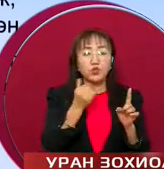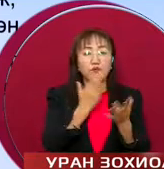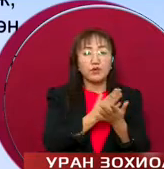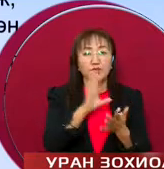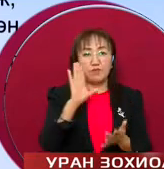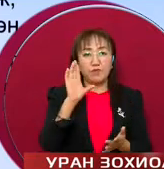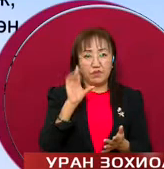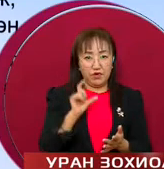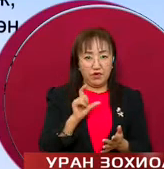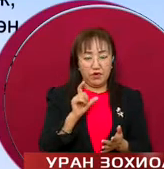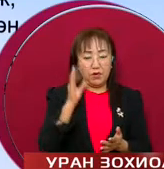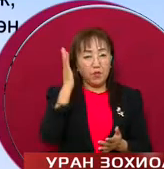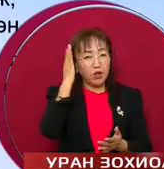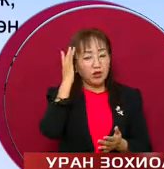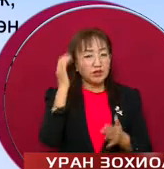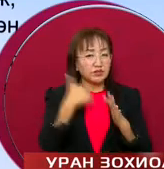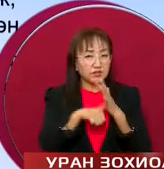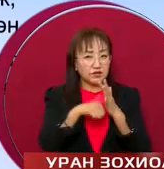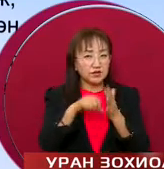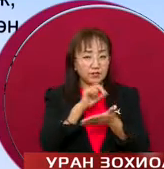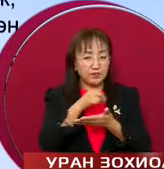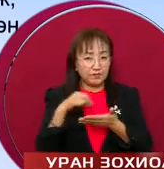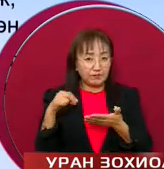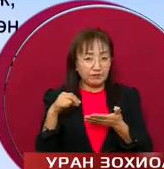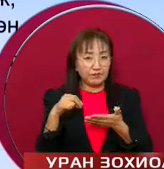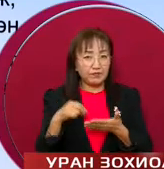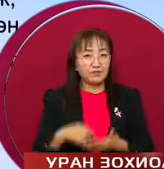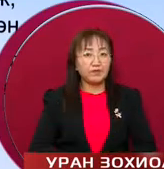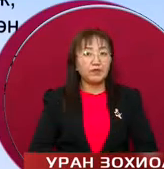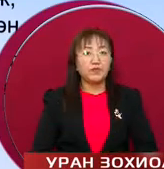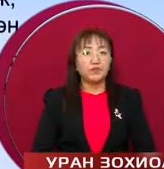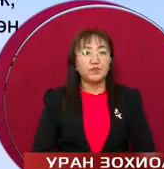Эргэцүүлэн бодоод тэмдэгтээ бичээ.